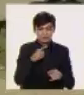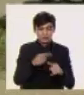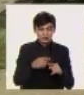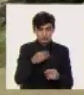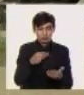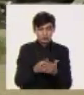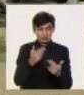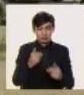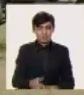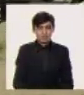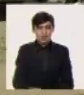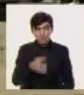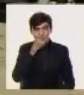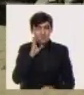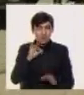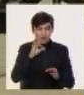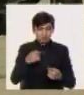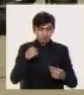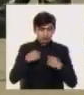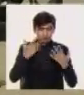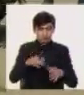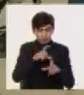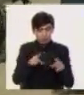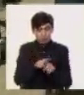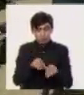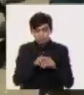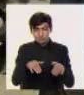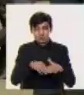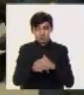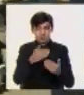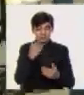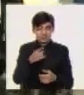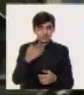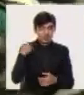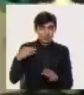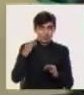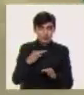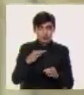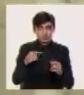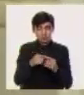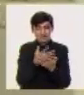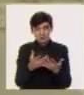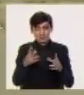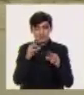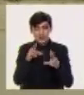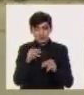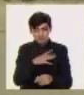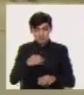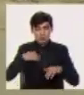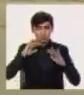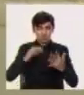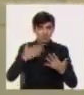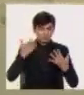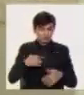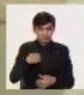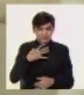қымбат. Ауыз судан әбден тарыққан тұрғындар әлі тарқар емес. Себебі бұлар басшылықтың бірнеше рет берген уәдесіне әбден тойғанбыз дейді.